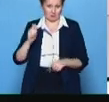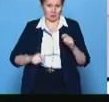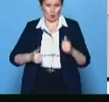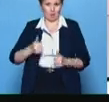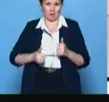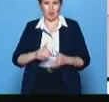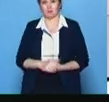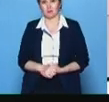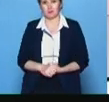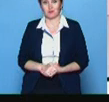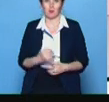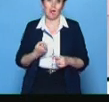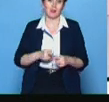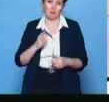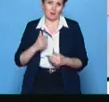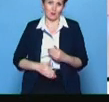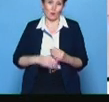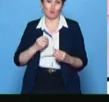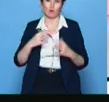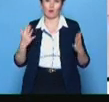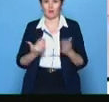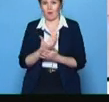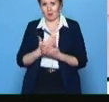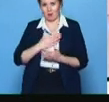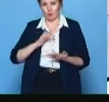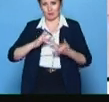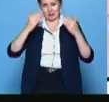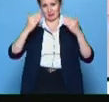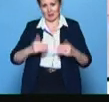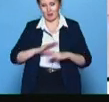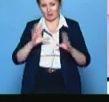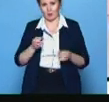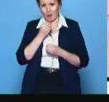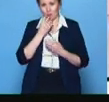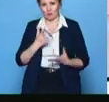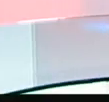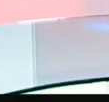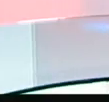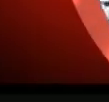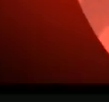На этом все. Еще больше новостей на нашем сайте myudm.ru. Удачи вам, до встречи!